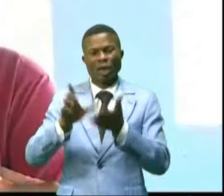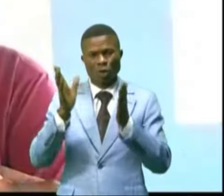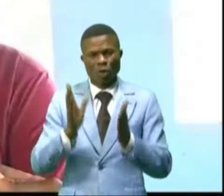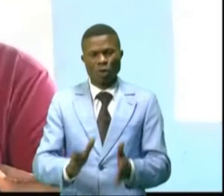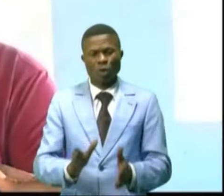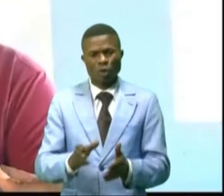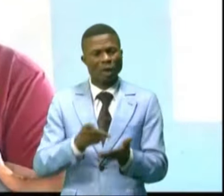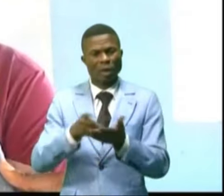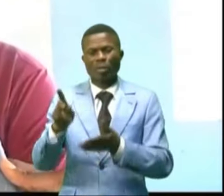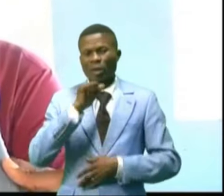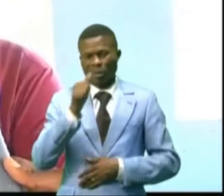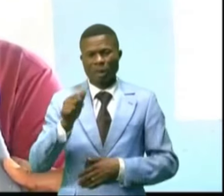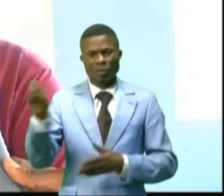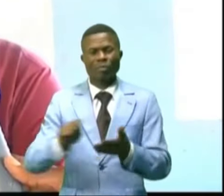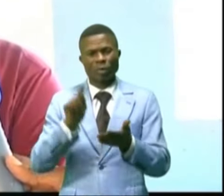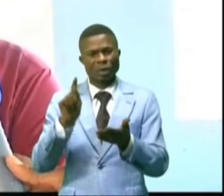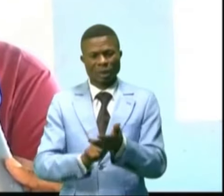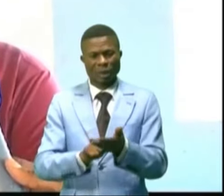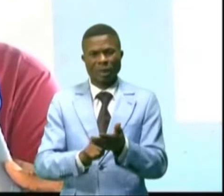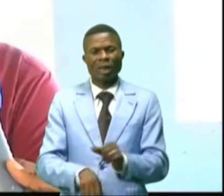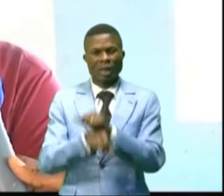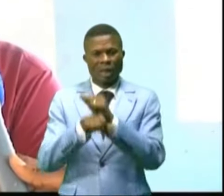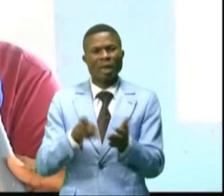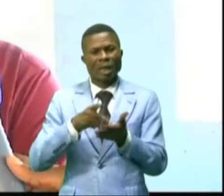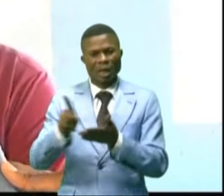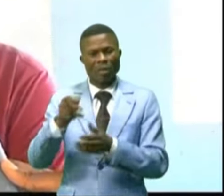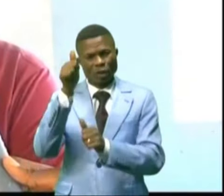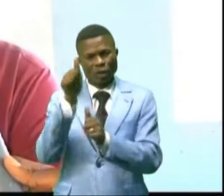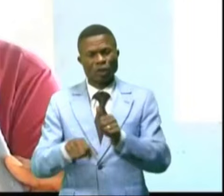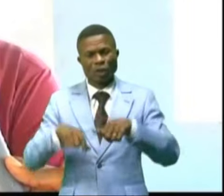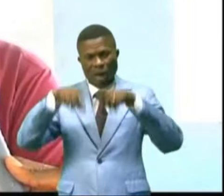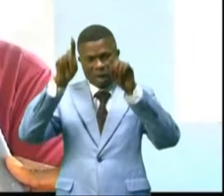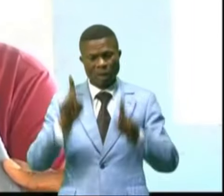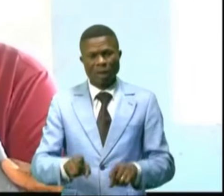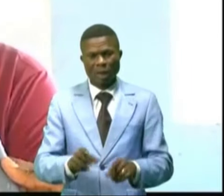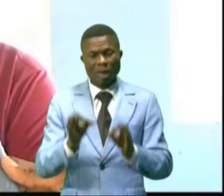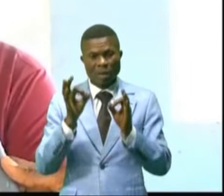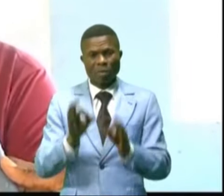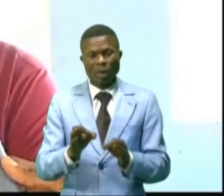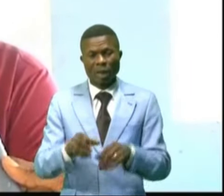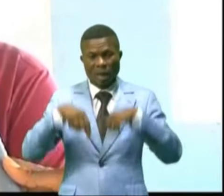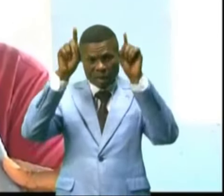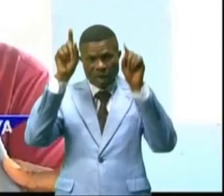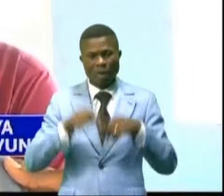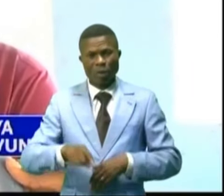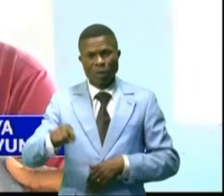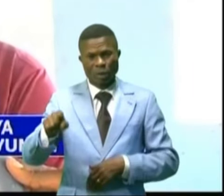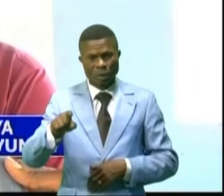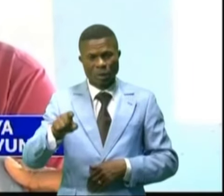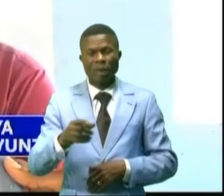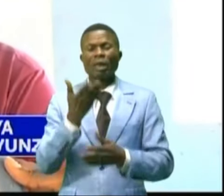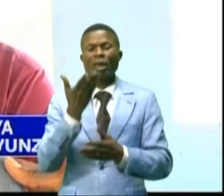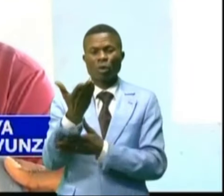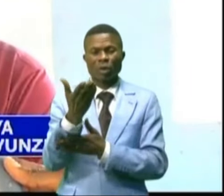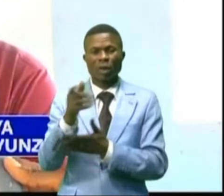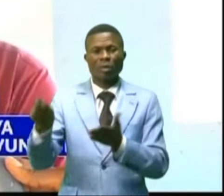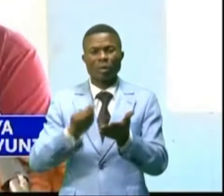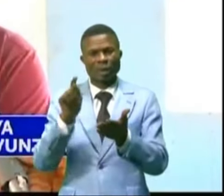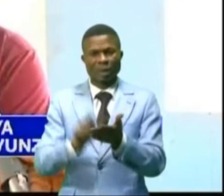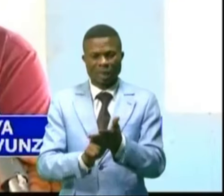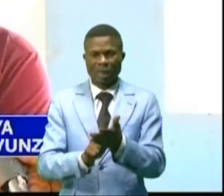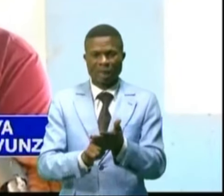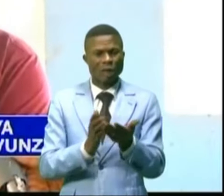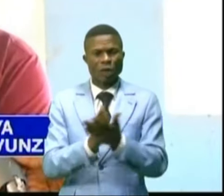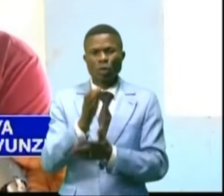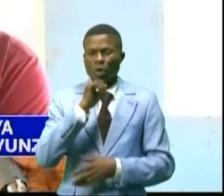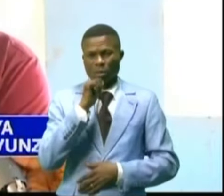Ce sont des taxes qu'on a toujours l'habitude de faire payer chaque année. Évidemment, on n'a pas compris, cette année, ils ont déclaré ces taxes d'illégales.